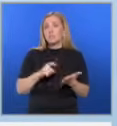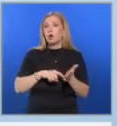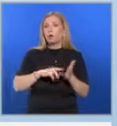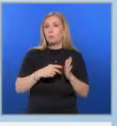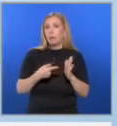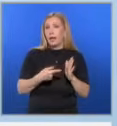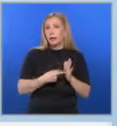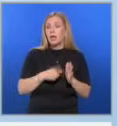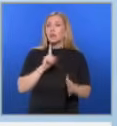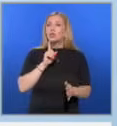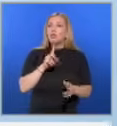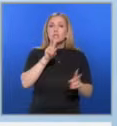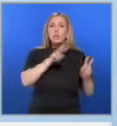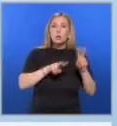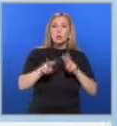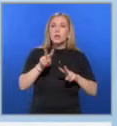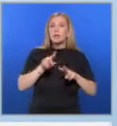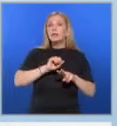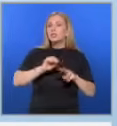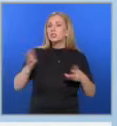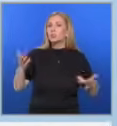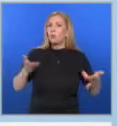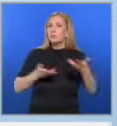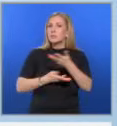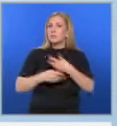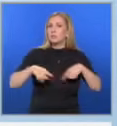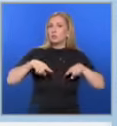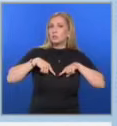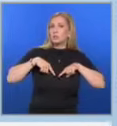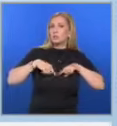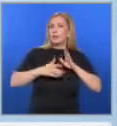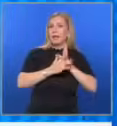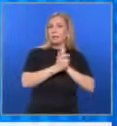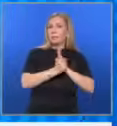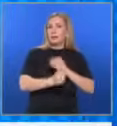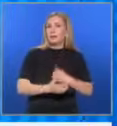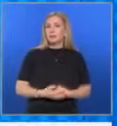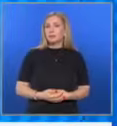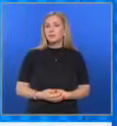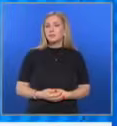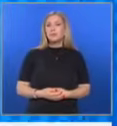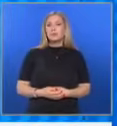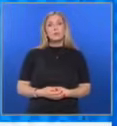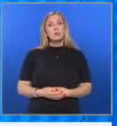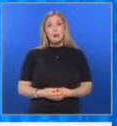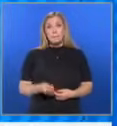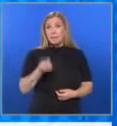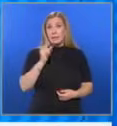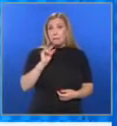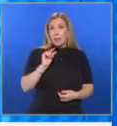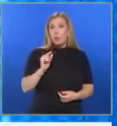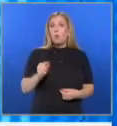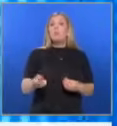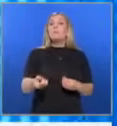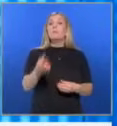законопроекти, но ще ги огледат и обсъдят с юридическите си експерти. Преди малко получихме и коментар